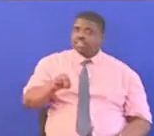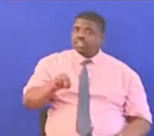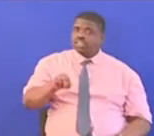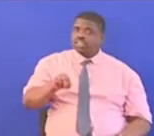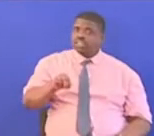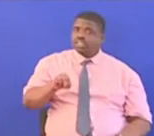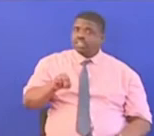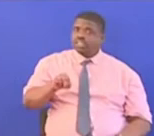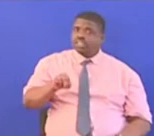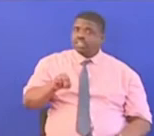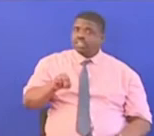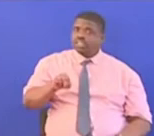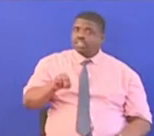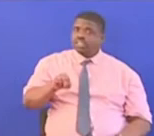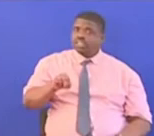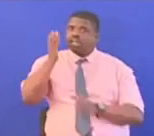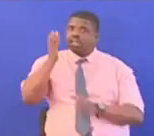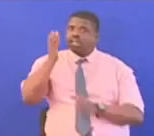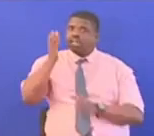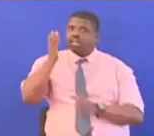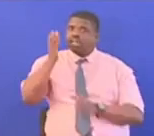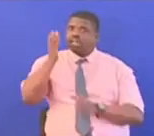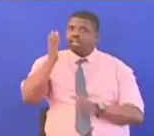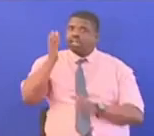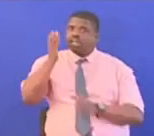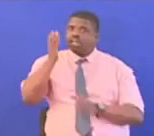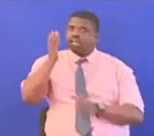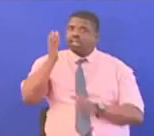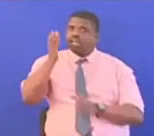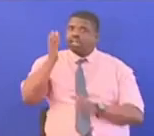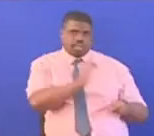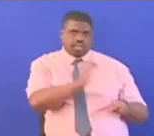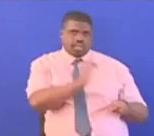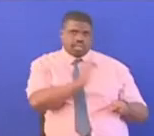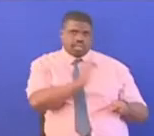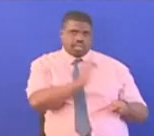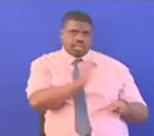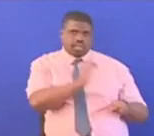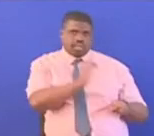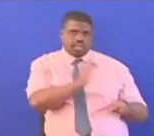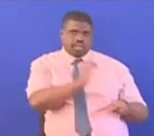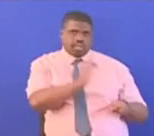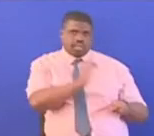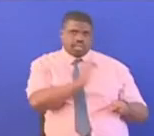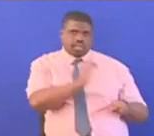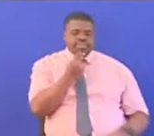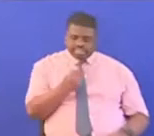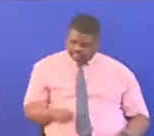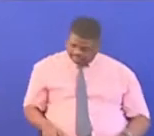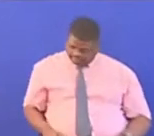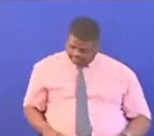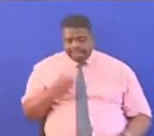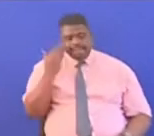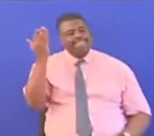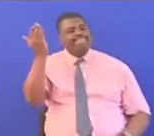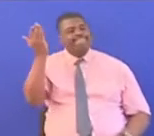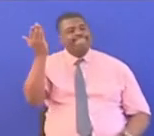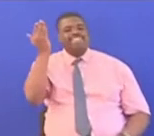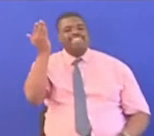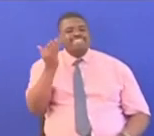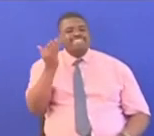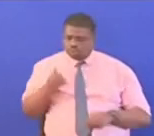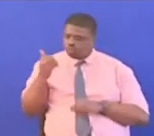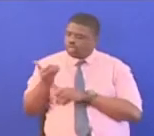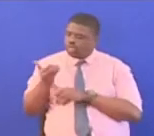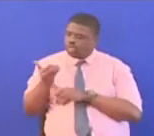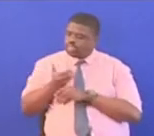ufike uione hali halisi. Usiletewe na wataalamu, usije kauzia mbuzi kwenye gunia. Mheshimiwa Speaker, juzi niliendelea zoezi